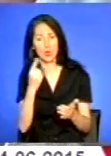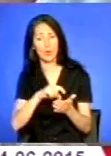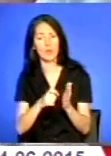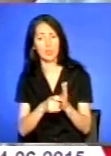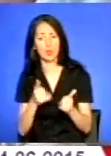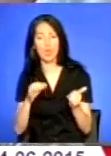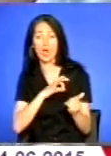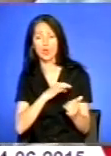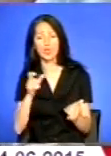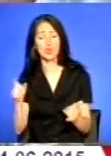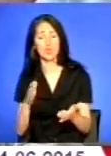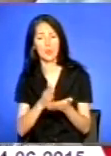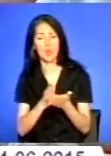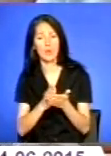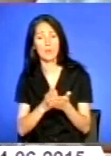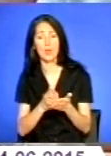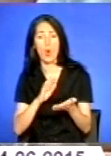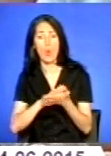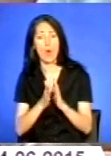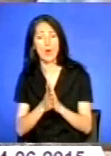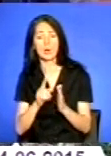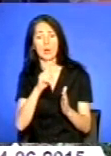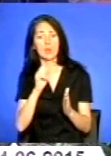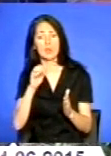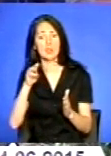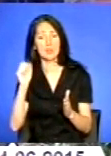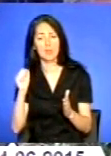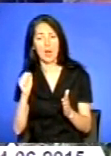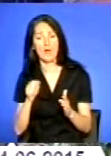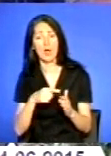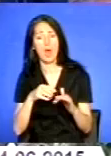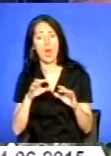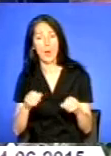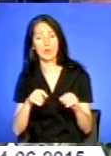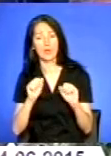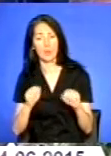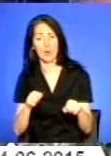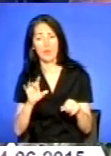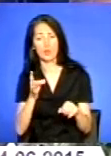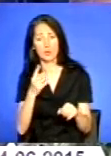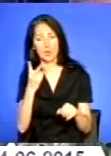Для юридичних осіб є передумова – застава майнових прав перед банком в розмірі 2-місячних платежів за кредитом.